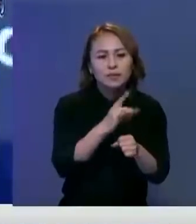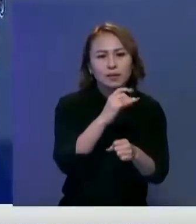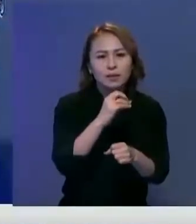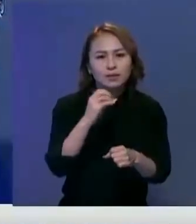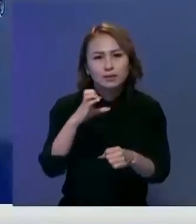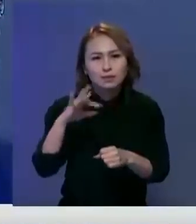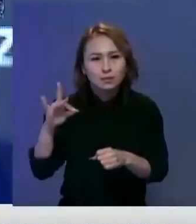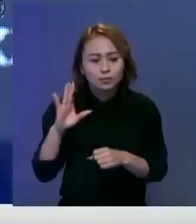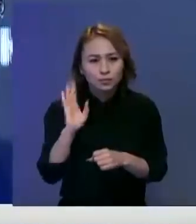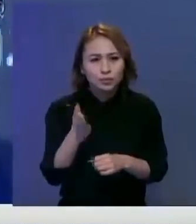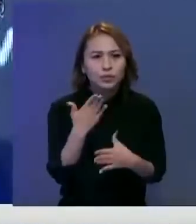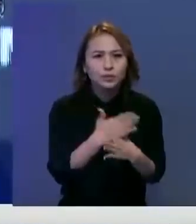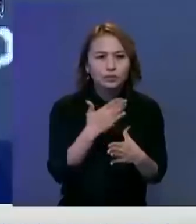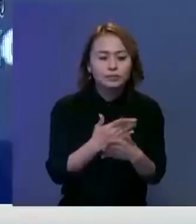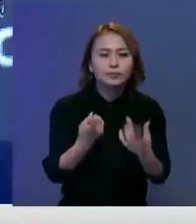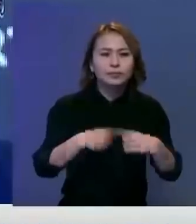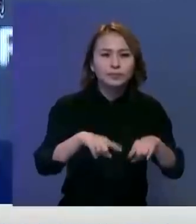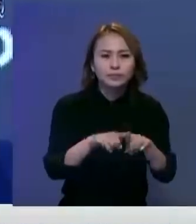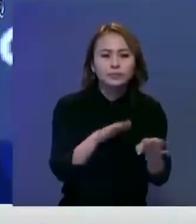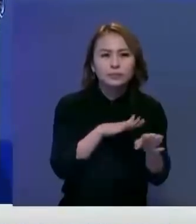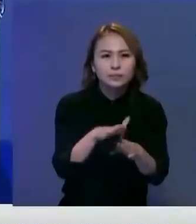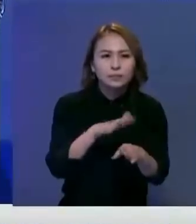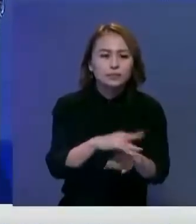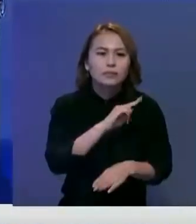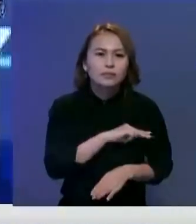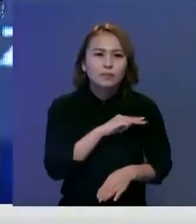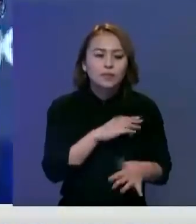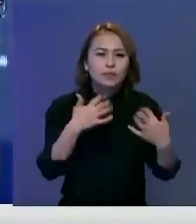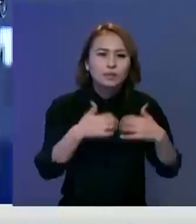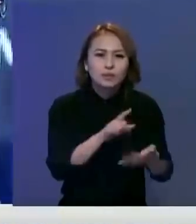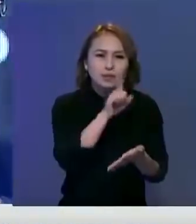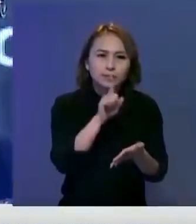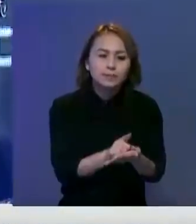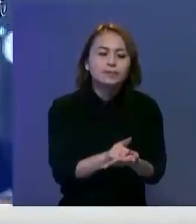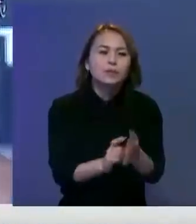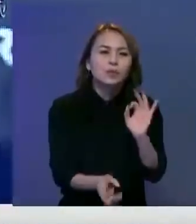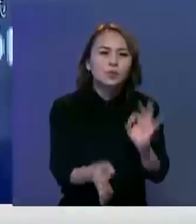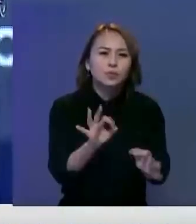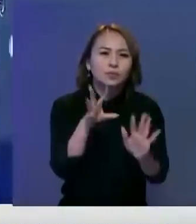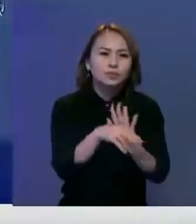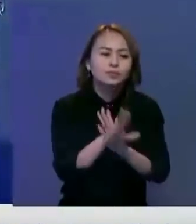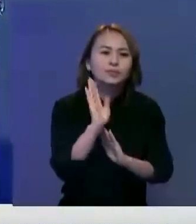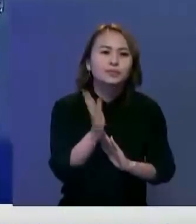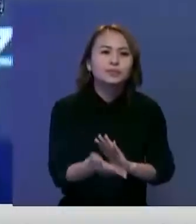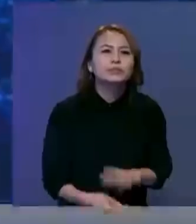Қазірдің қайырындылық үйімдардың іске асыраған жұмыстар туралы есеп бергі міндеттейдің норма еңгіздеді.